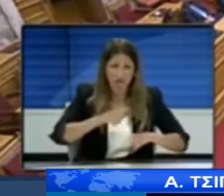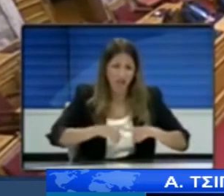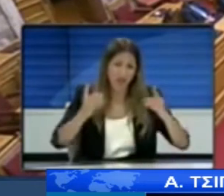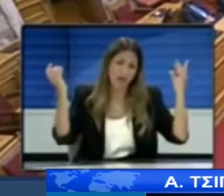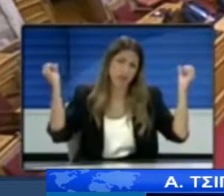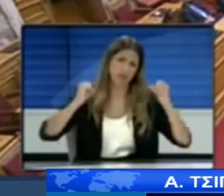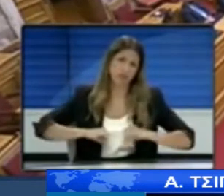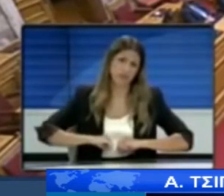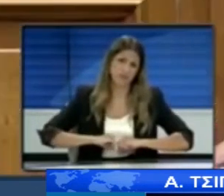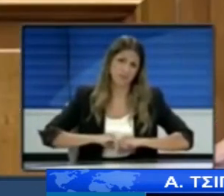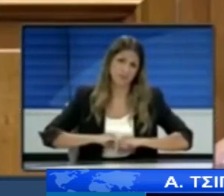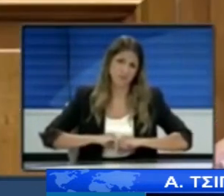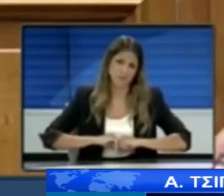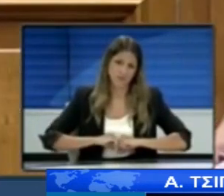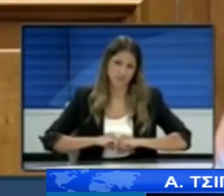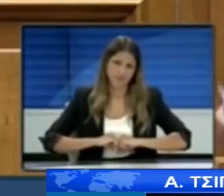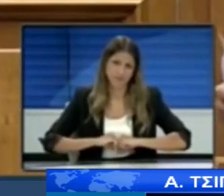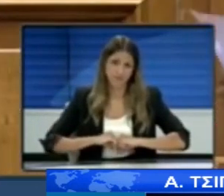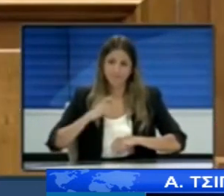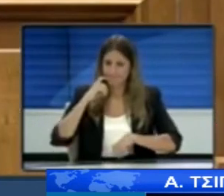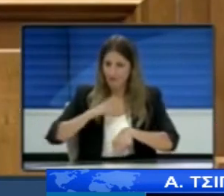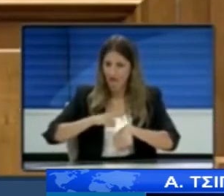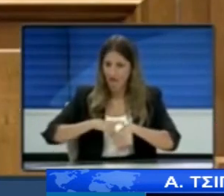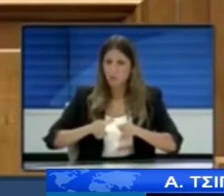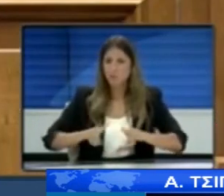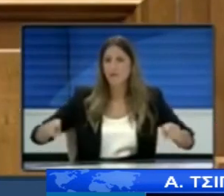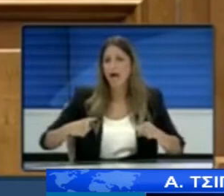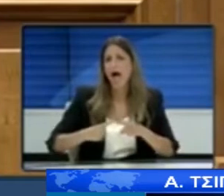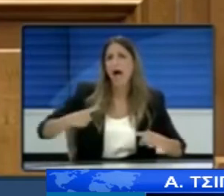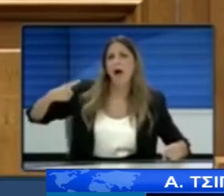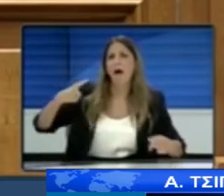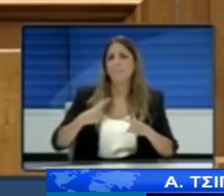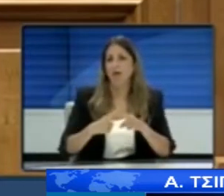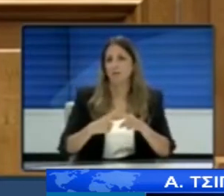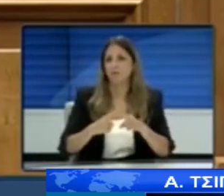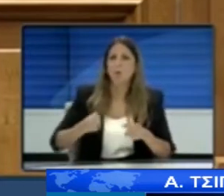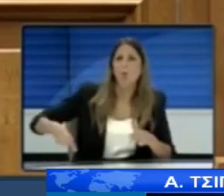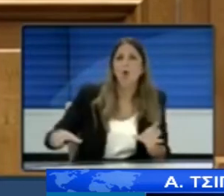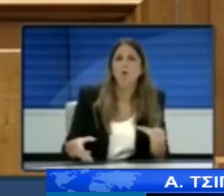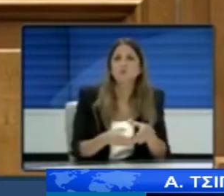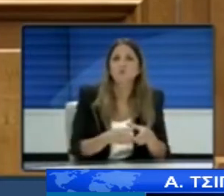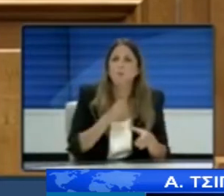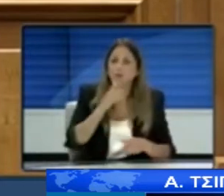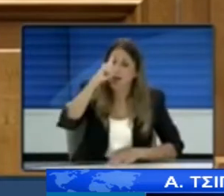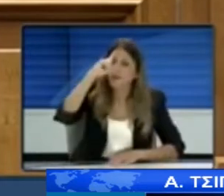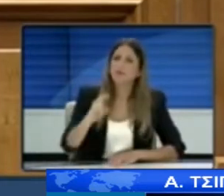λοιπόν είναι πολύ απλά για όλες τις προοδευτικές δυνάμεις. Αρκεί να πράξουν το αυτονόητο τη Δευτέρα